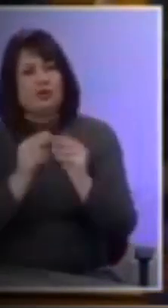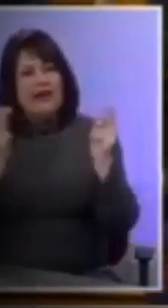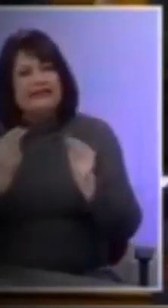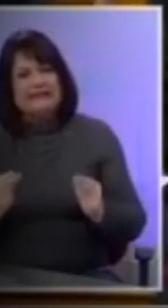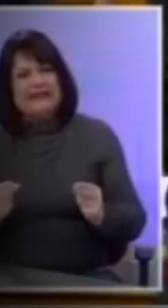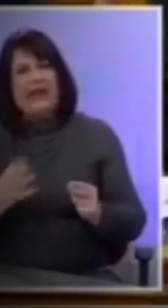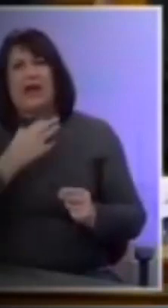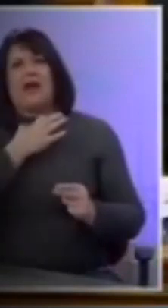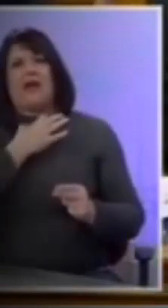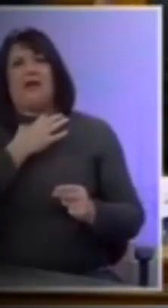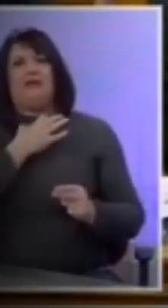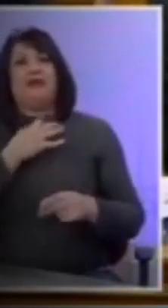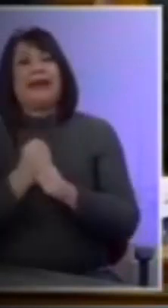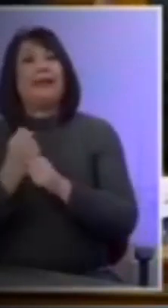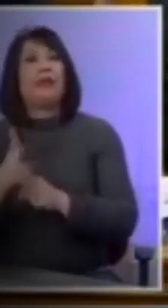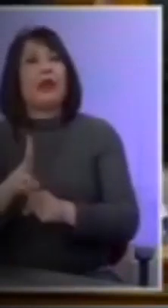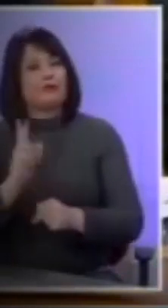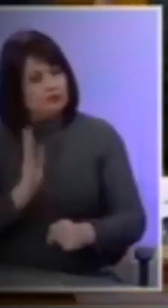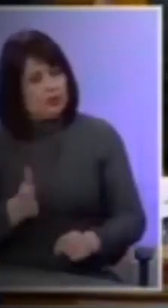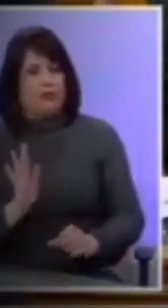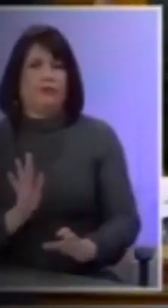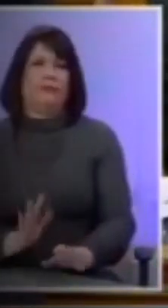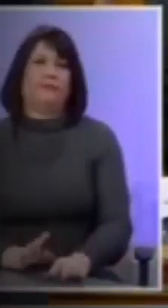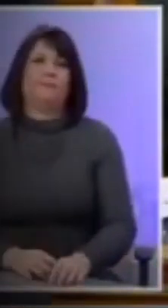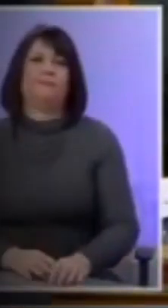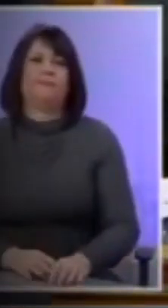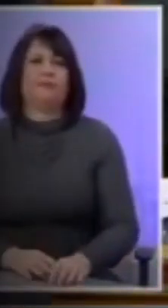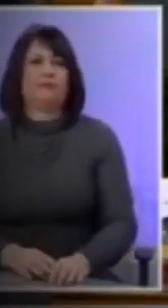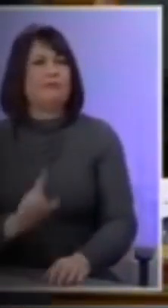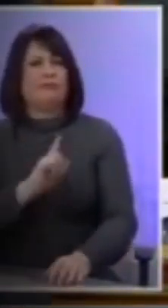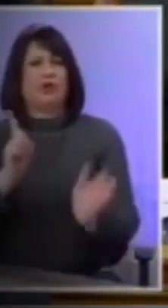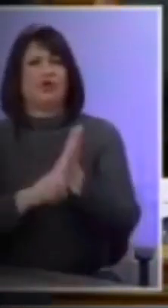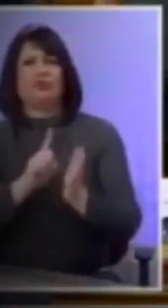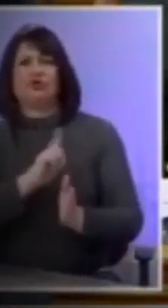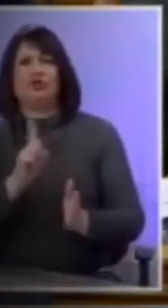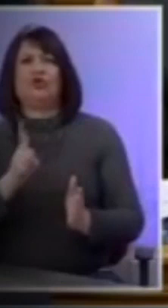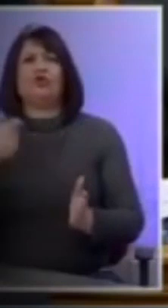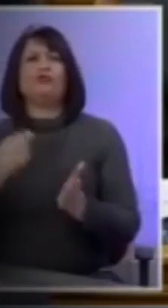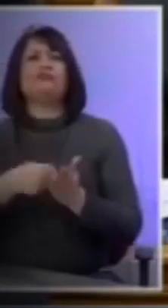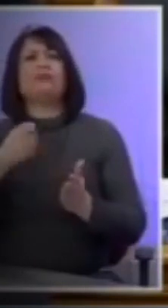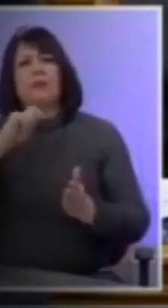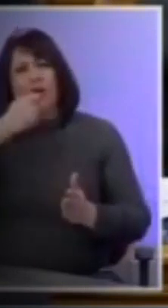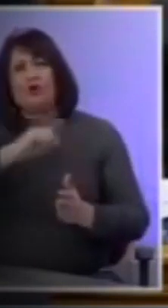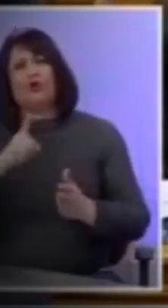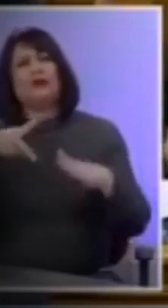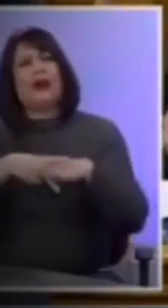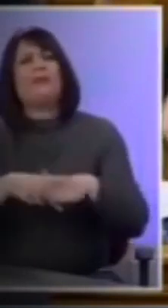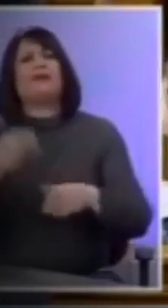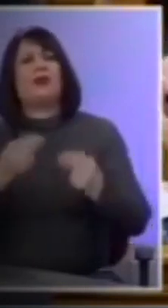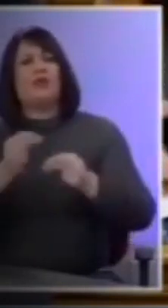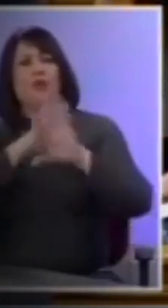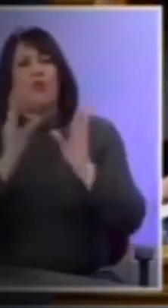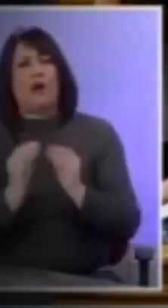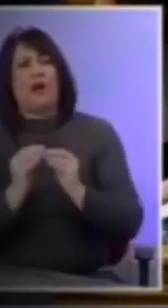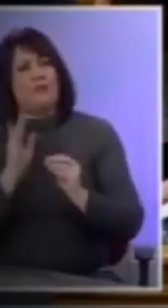ή είναι χρήσιμο για την άσκηση του έργου τους, χωρίς να υπόκεινται σε περιορισμούς της νομοθεσίας, περιφορολογικού, τραπεζικού και άλλου απορρίτου. Αυτές οι